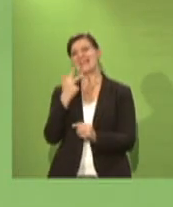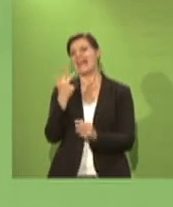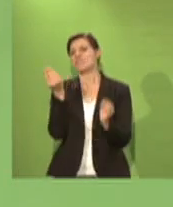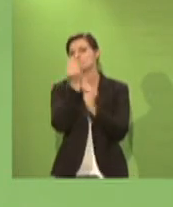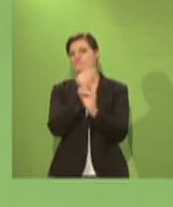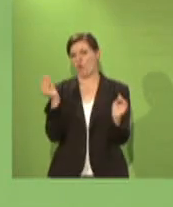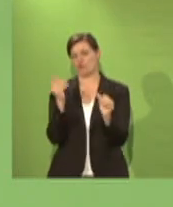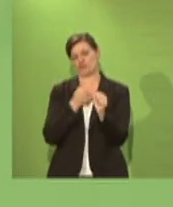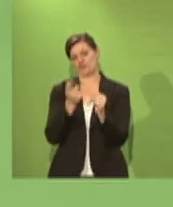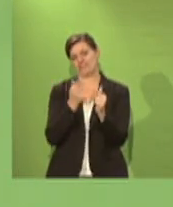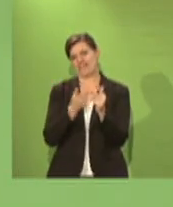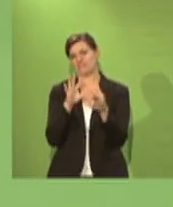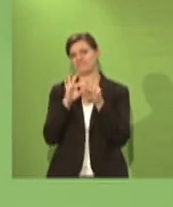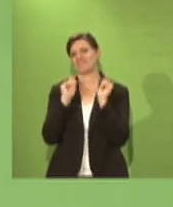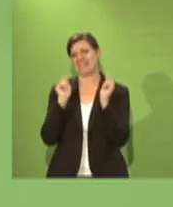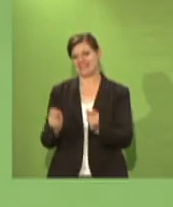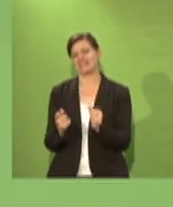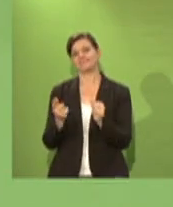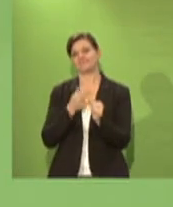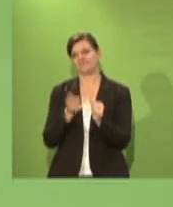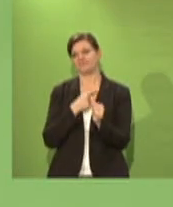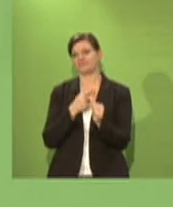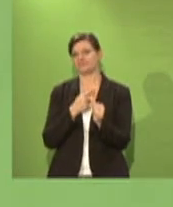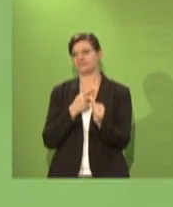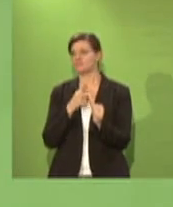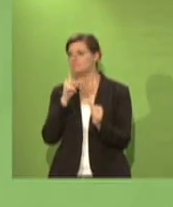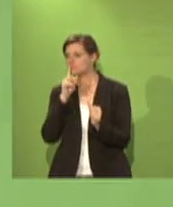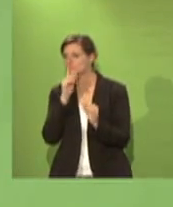für euch zu diesem Antrag. Und